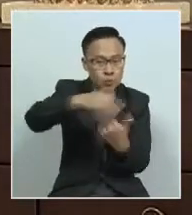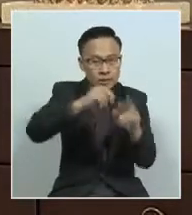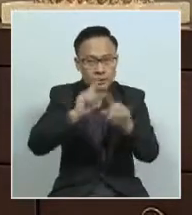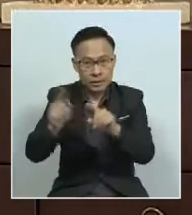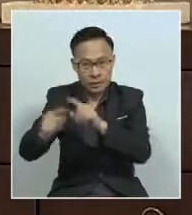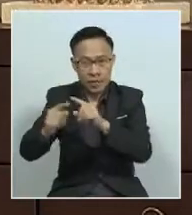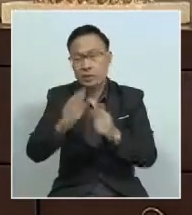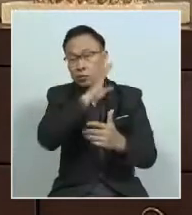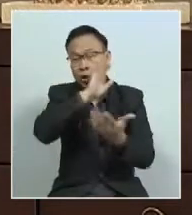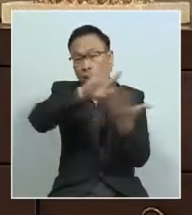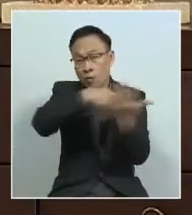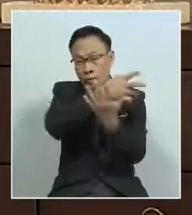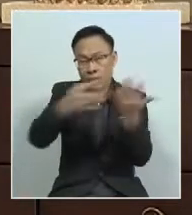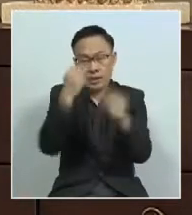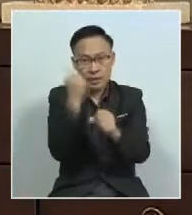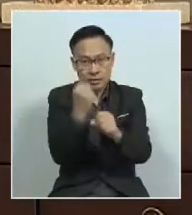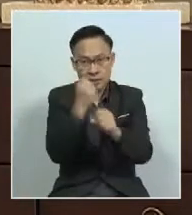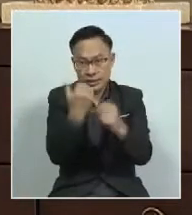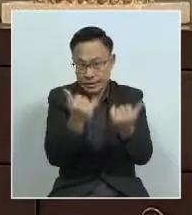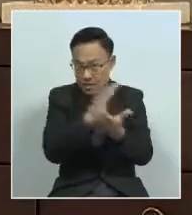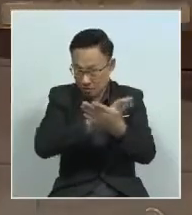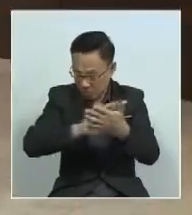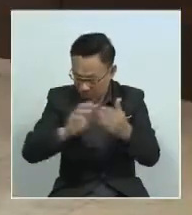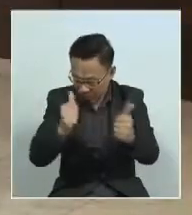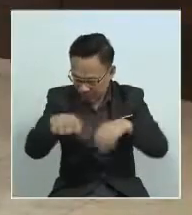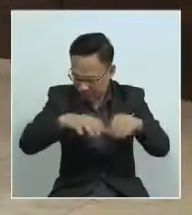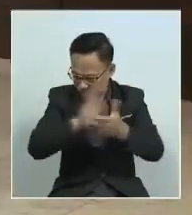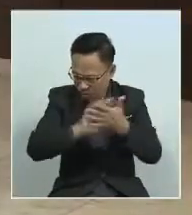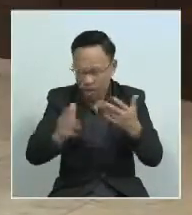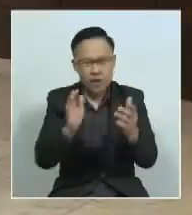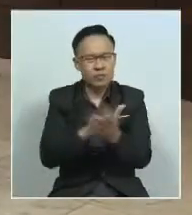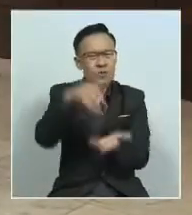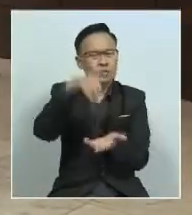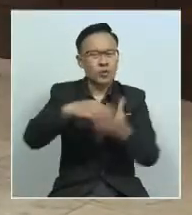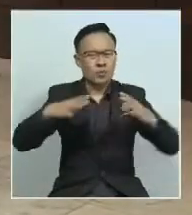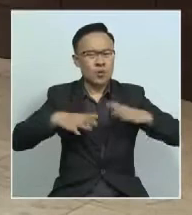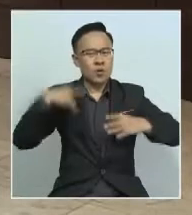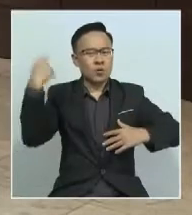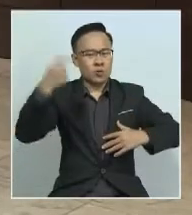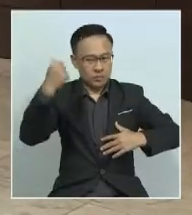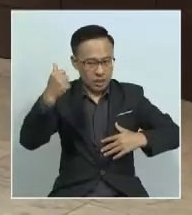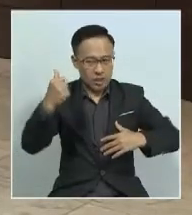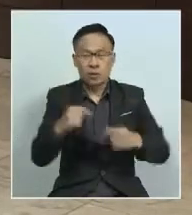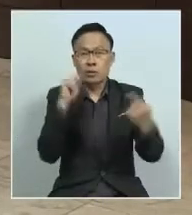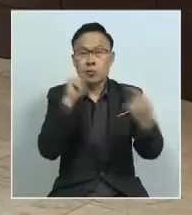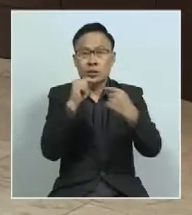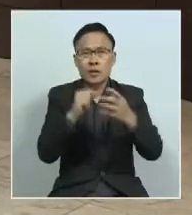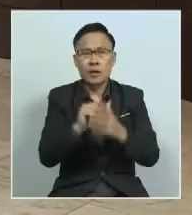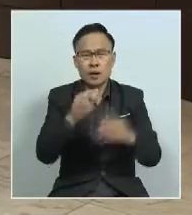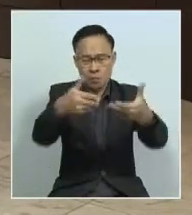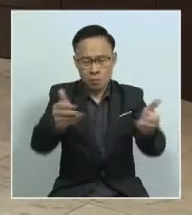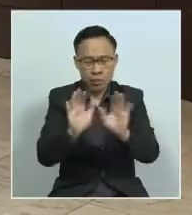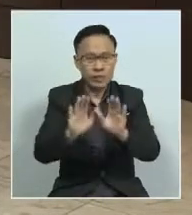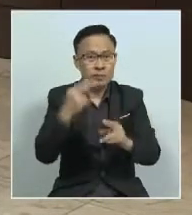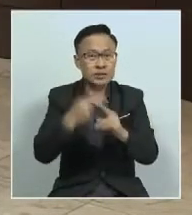นี้เสร็จสิ้นก็จะกลายเป็นแหล่งท่องเที่ยวพักผ่อนหย่อนใจให้กับพี่น้องประชาชนในละแวกนั้น โดยเฉพาะบึงบรเพชรน ี่เป็นไงคะ ช่วงหนึ่งสวยงาม